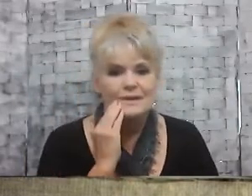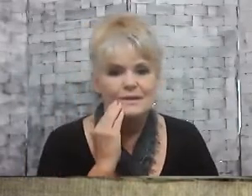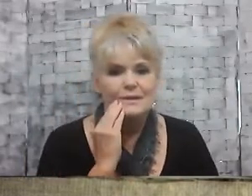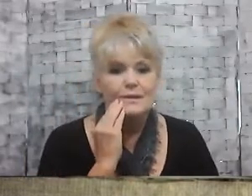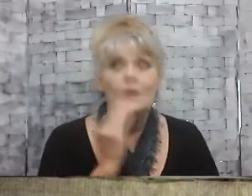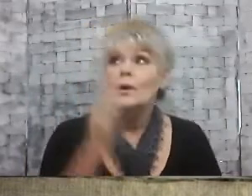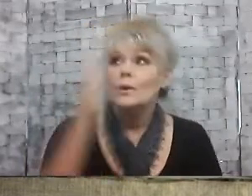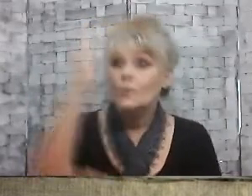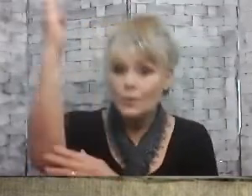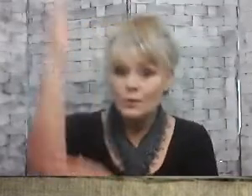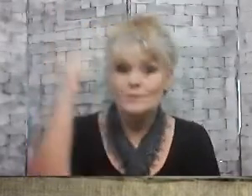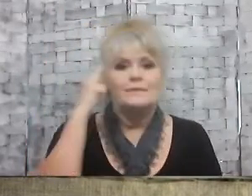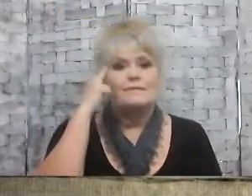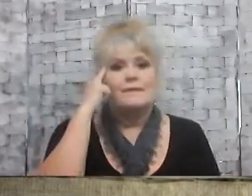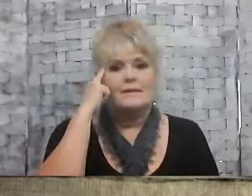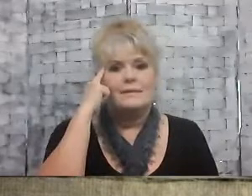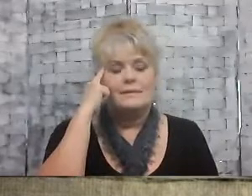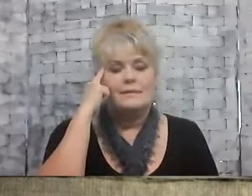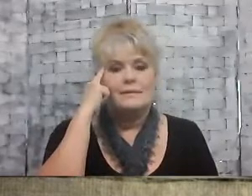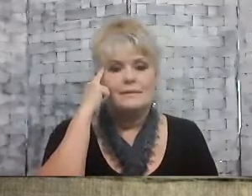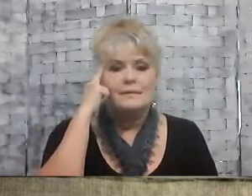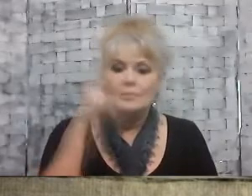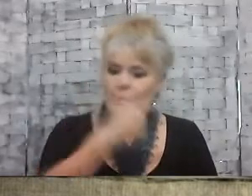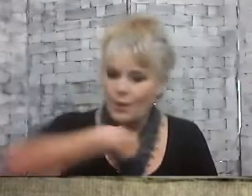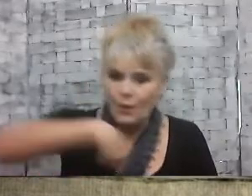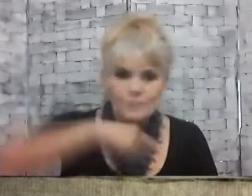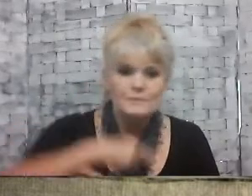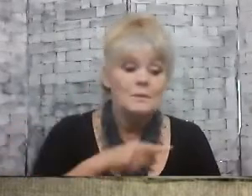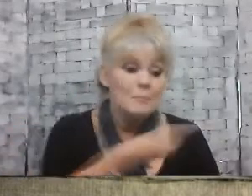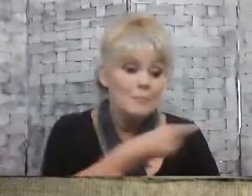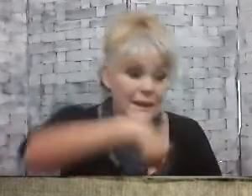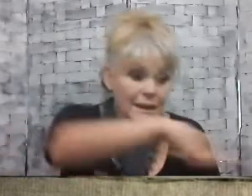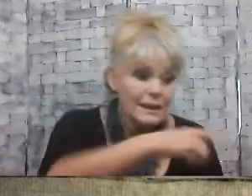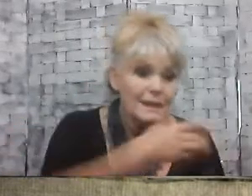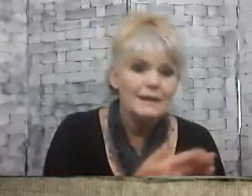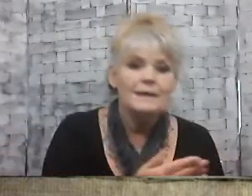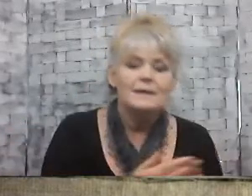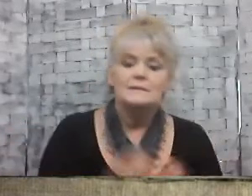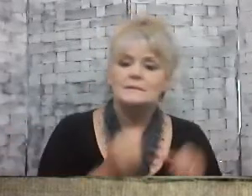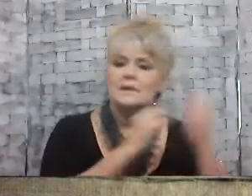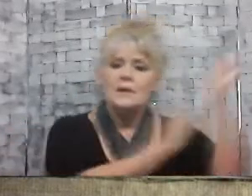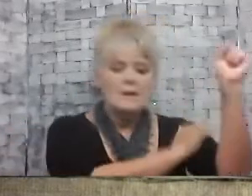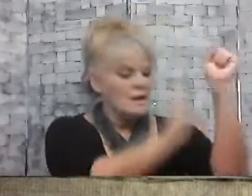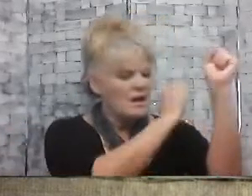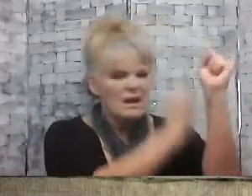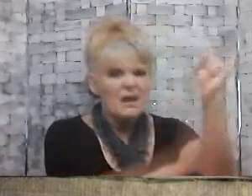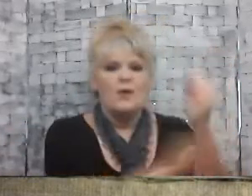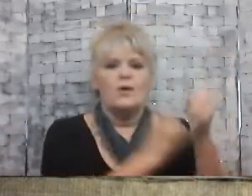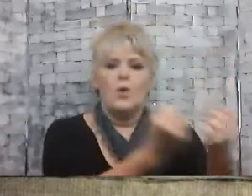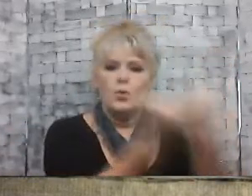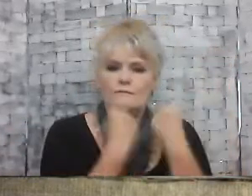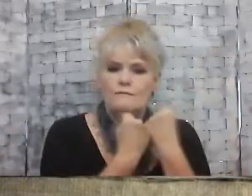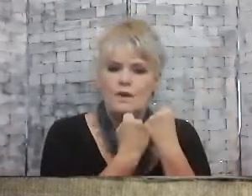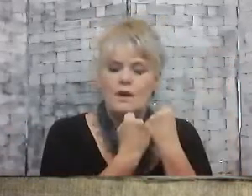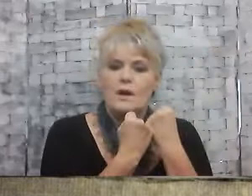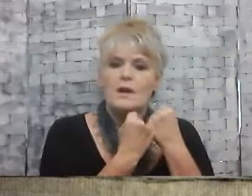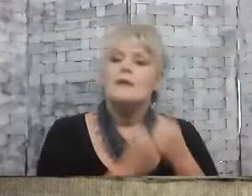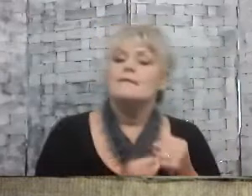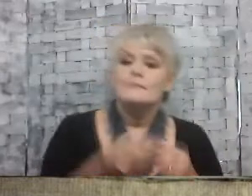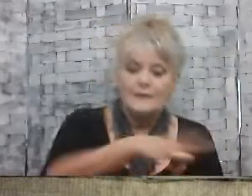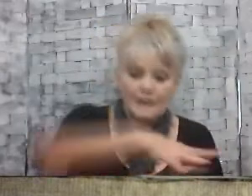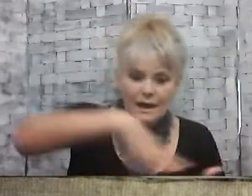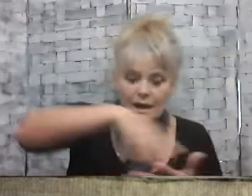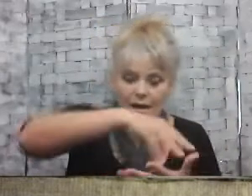mag bepaal het nie, maar julle sal krag ontvang wanneer die Heilige Gees julle val, en julle sal my getuies